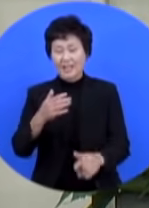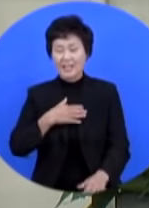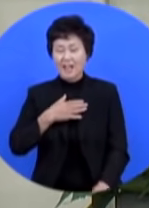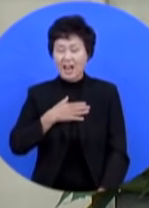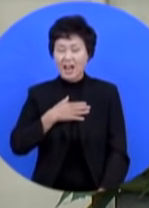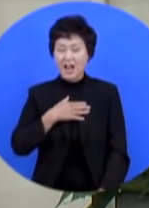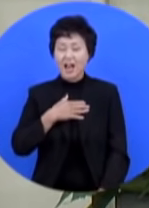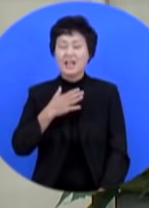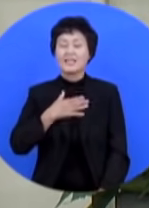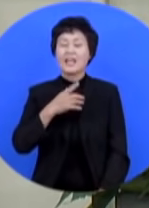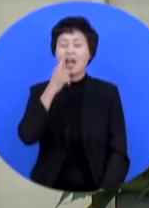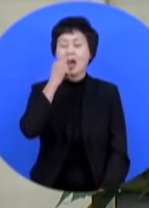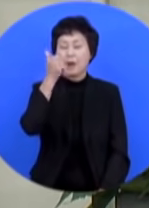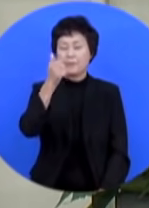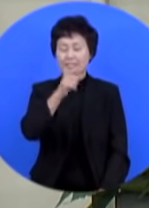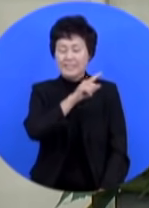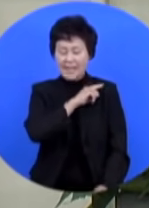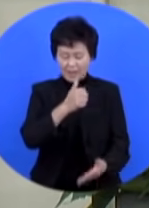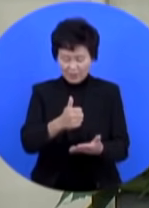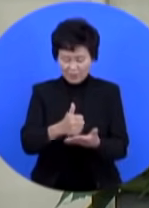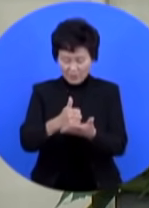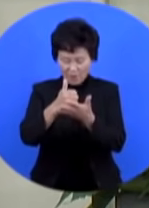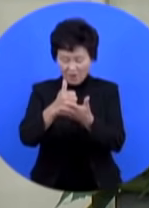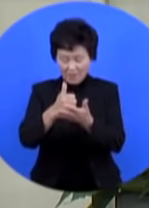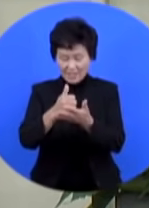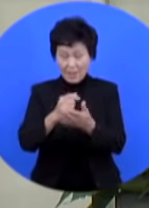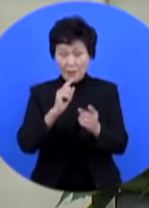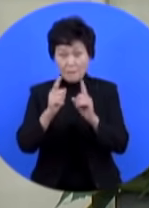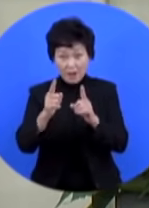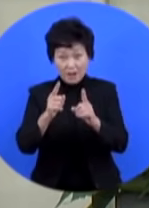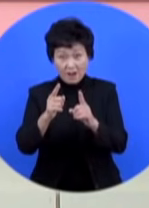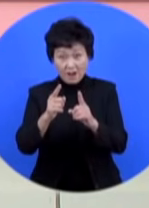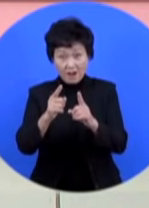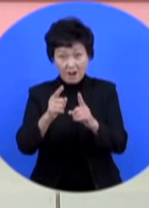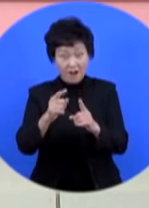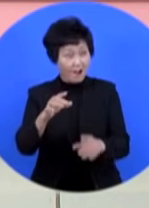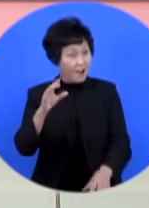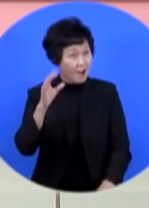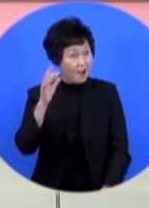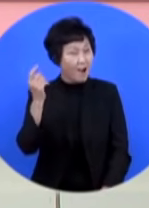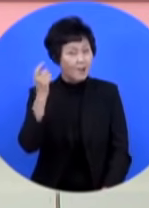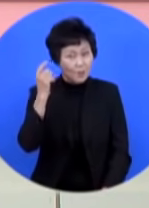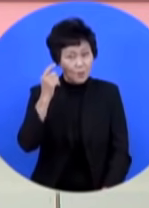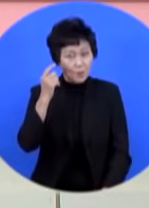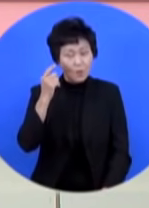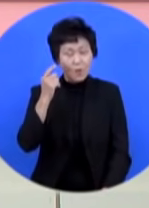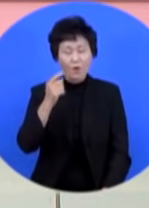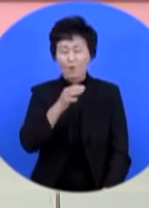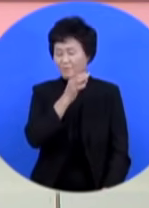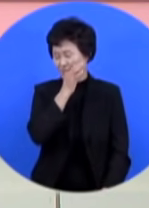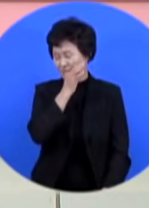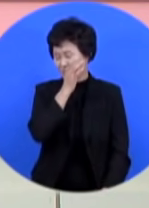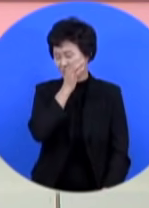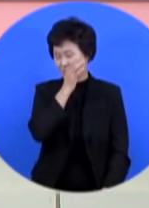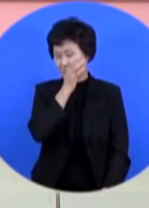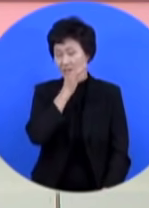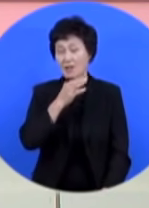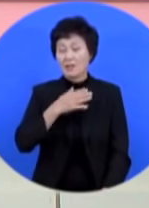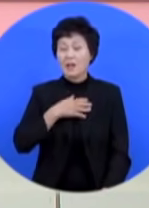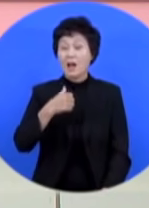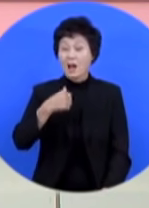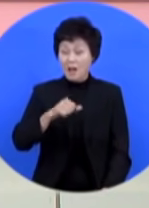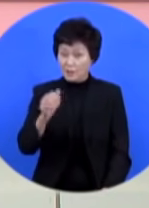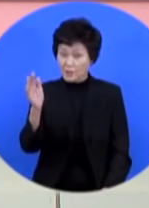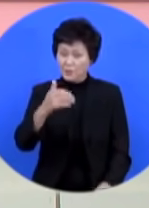얘기를 듣고는 네. 참 제가 부끄러웠습니다. 제가 그만한 아들로부터 존경받을 만한 목사 아닌데도 불구하고